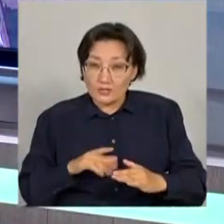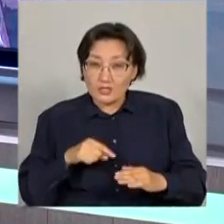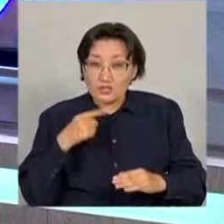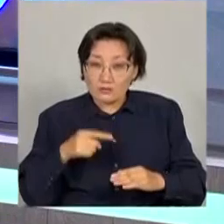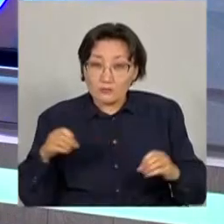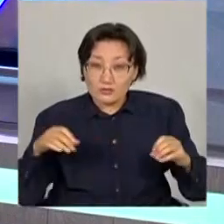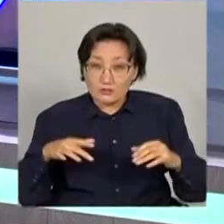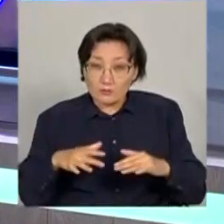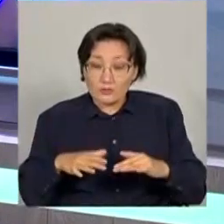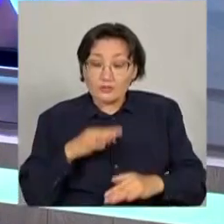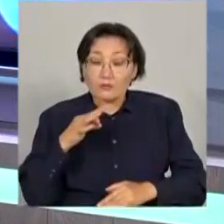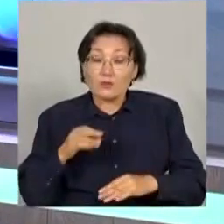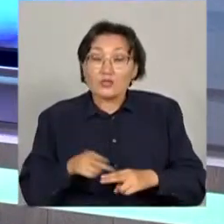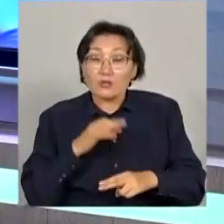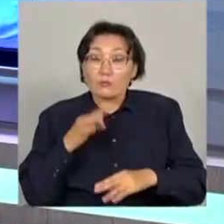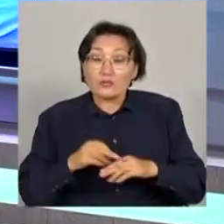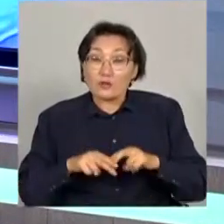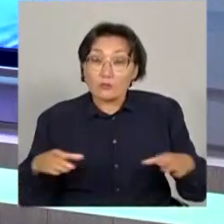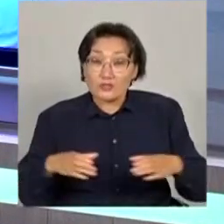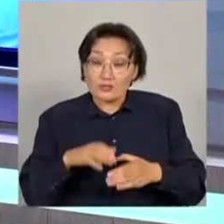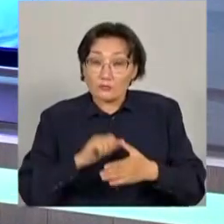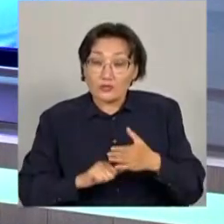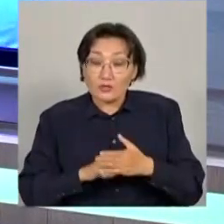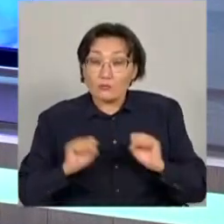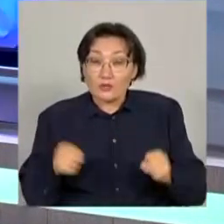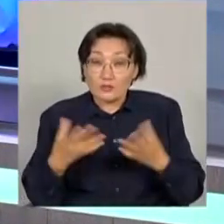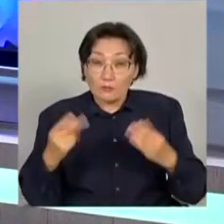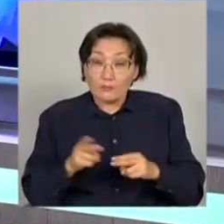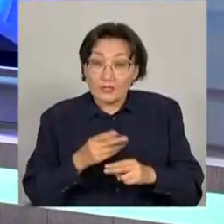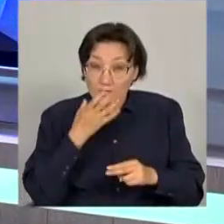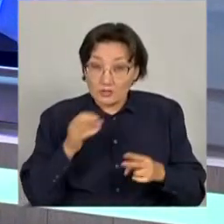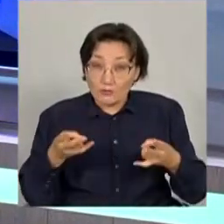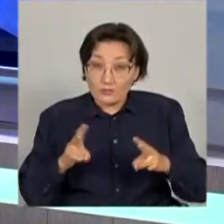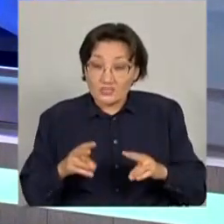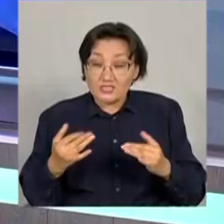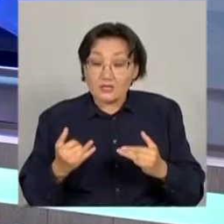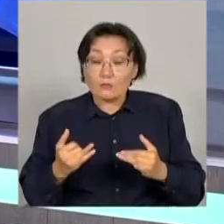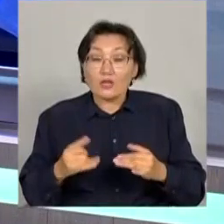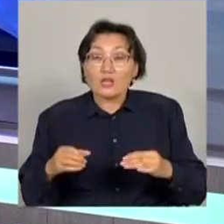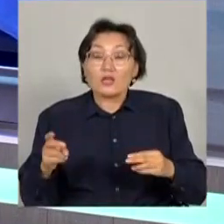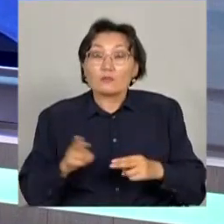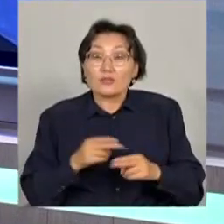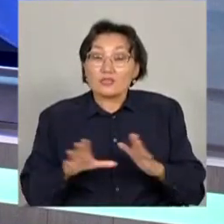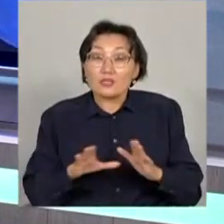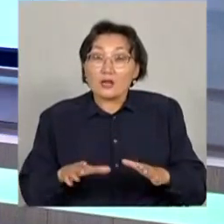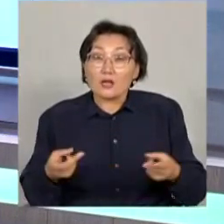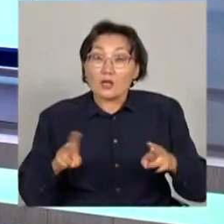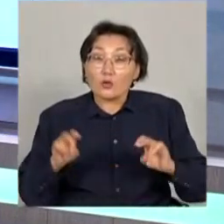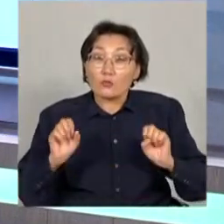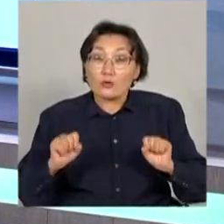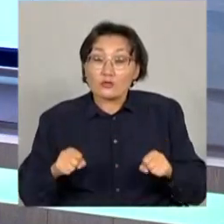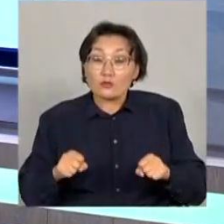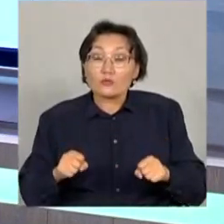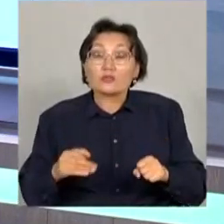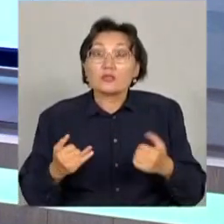жиналды. Жауапсыз мердігердің кесірінен былтыр саршұнақ аязда жылусыз қалғандар азда енді жарықтары мүлдем өшіп қалу алдында тұр екен.